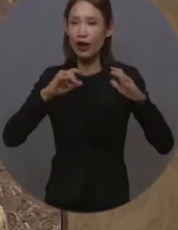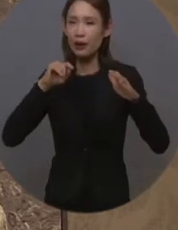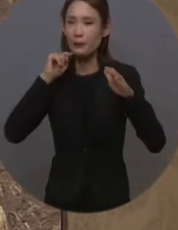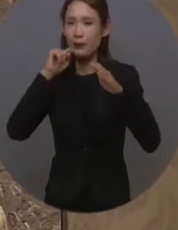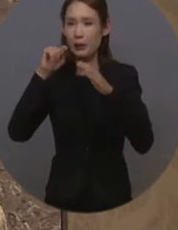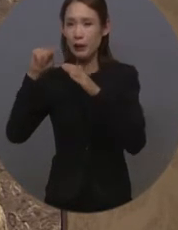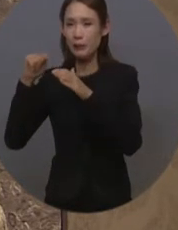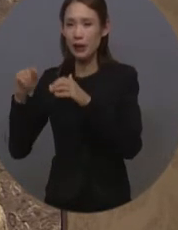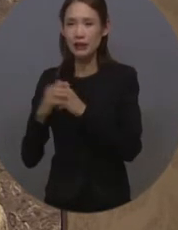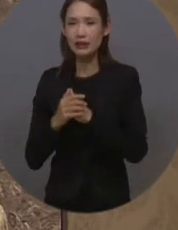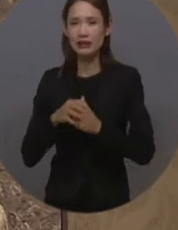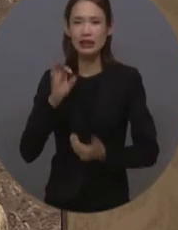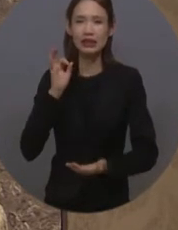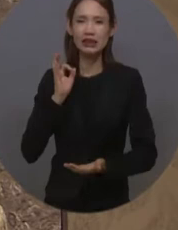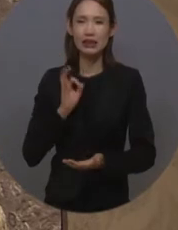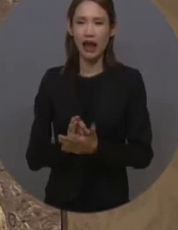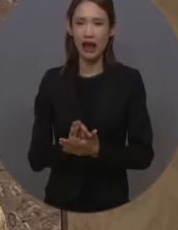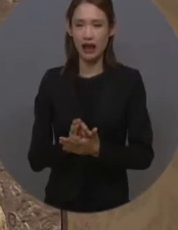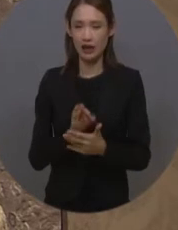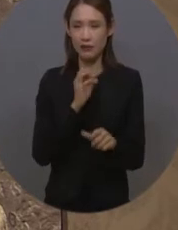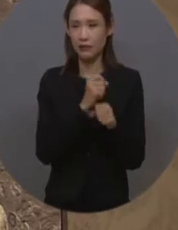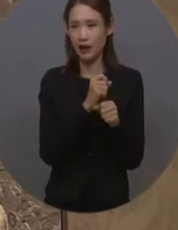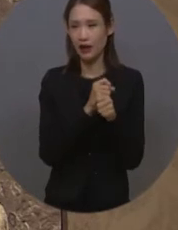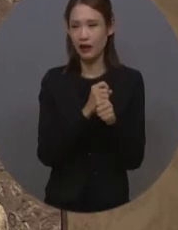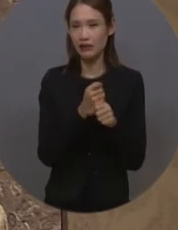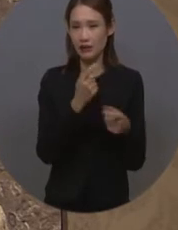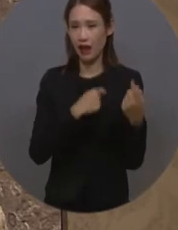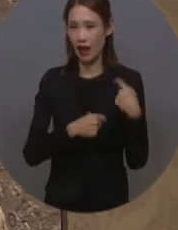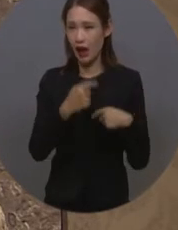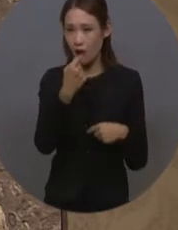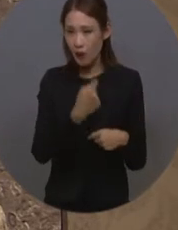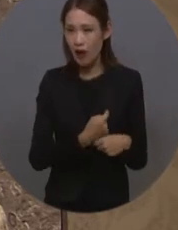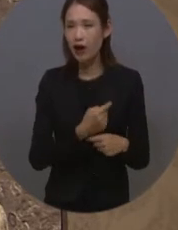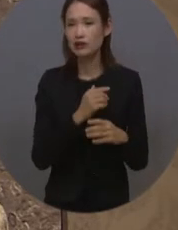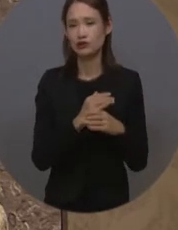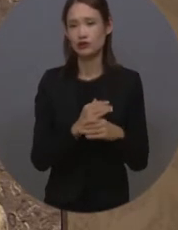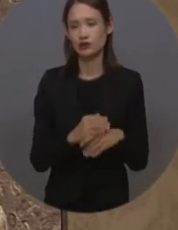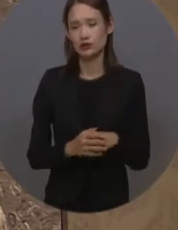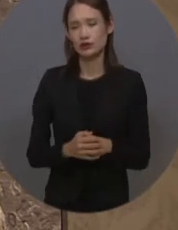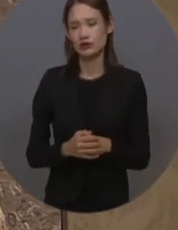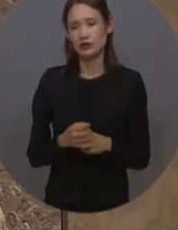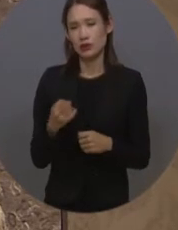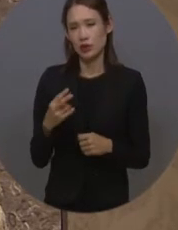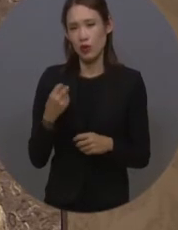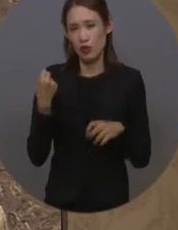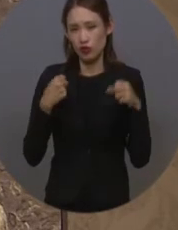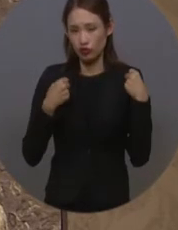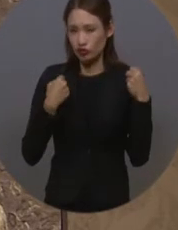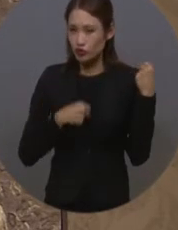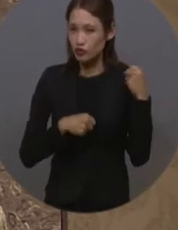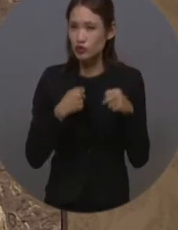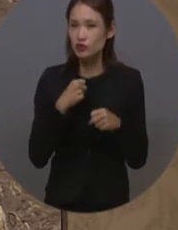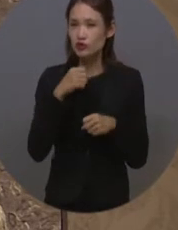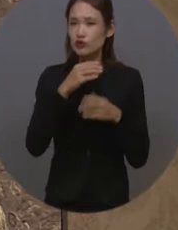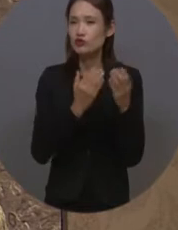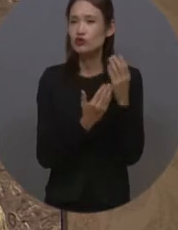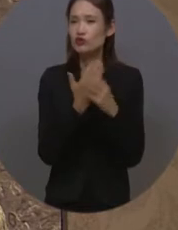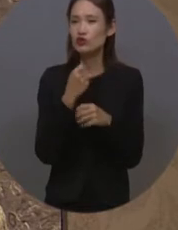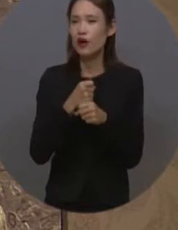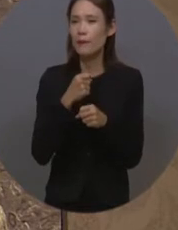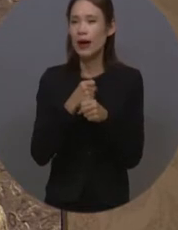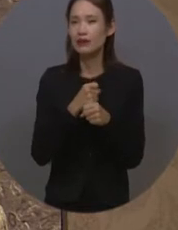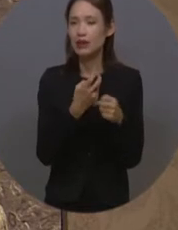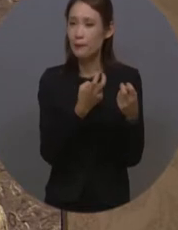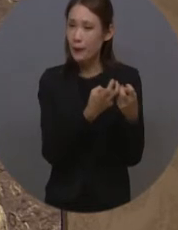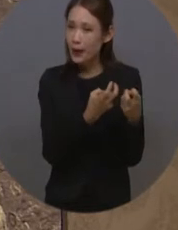아주 싼 가격에 만들어서 들어오는 추세였었고 또 그리고 구두 만드는 공법 자체가